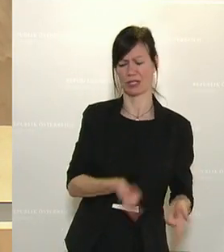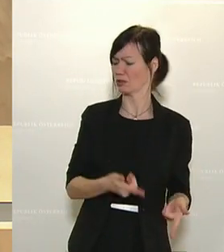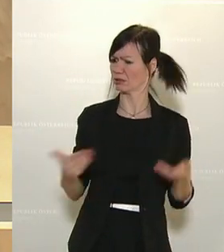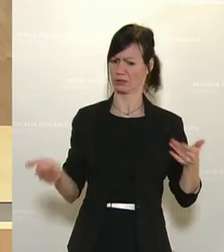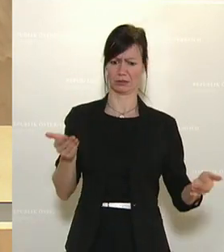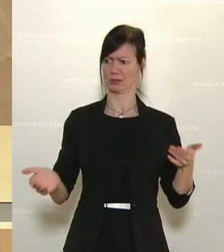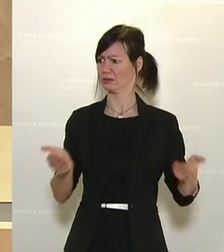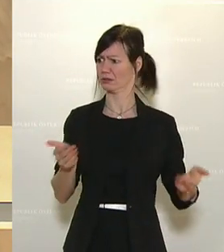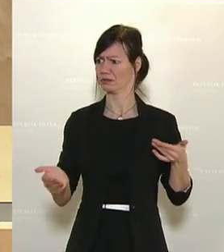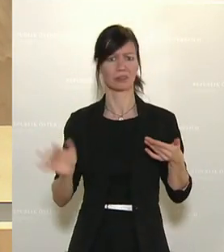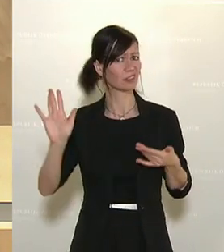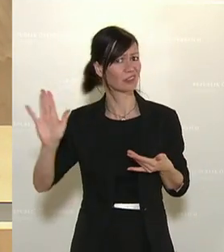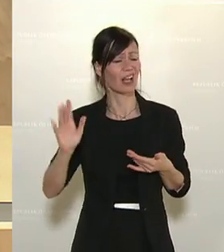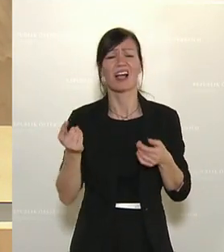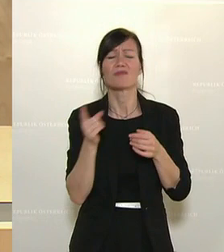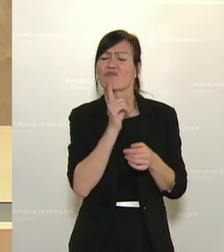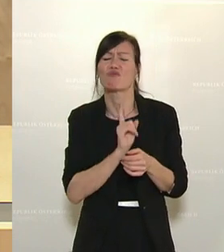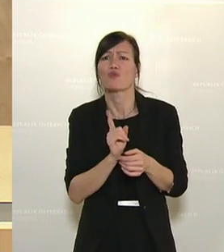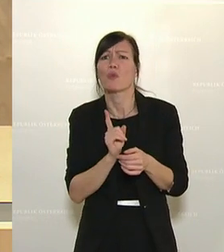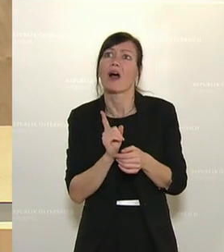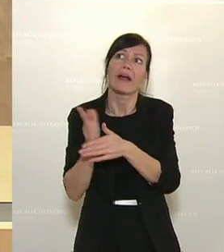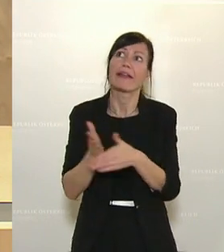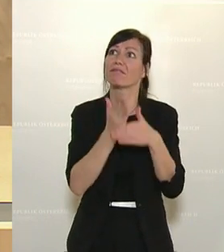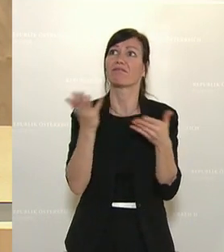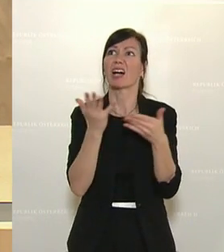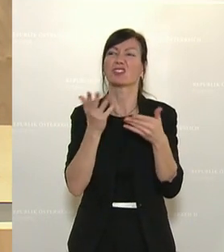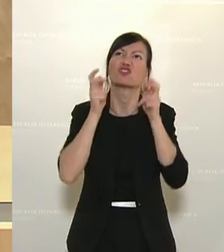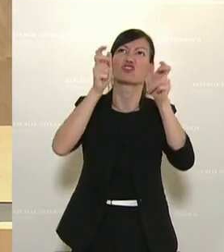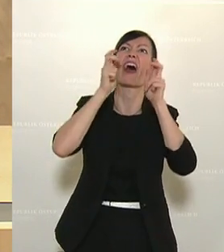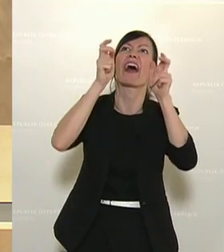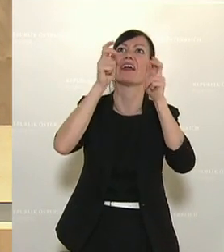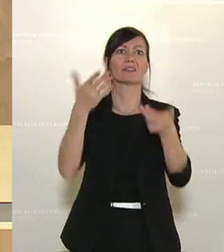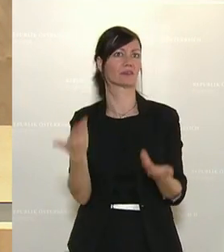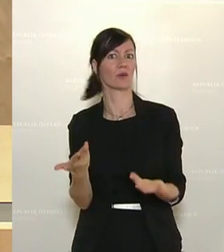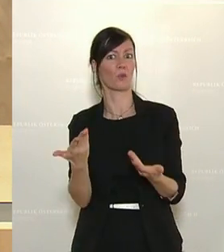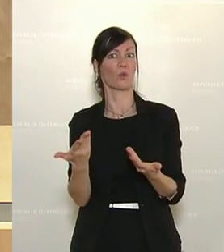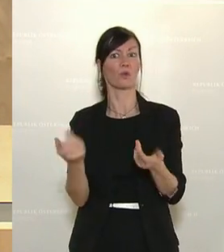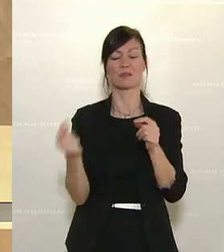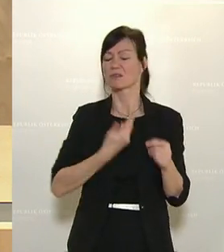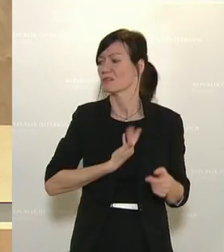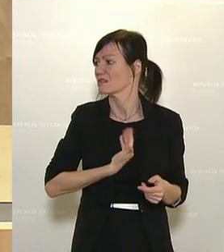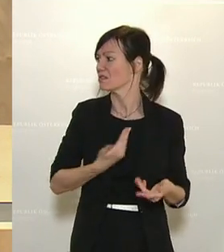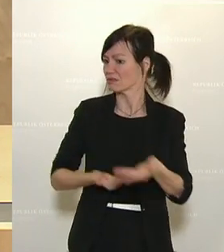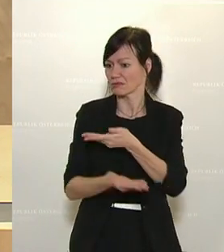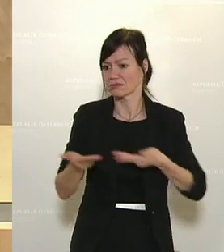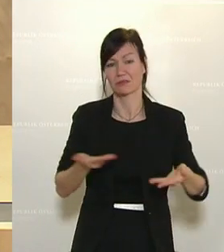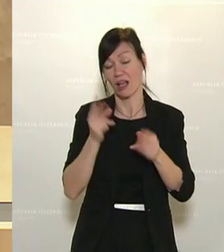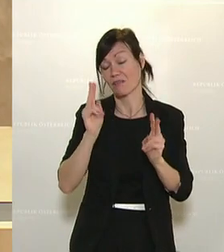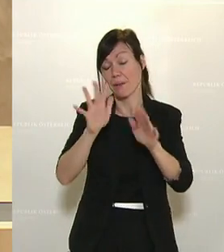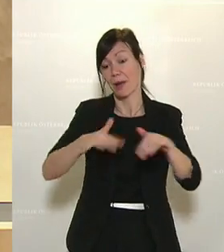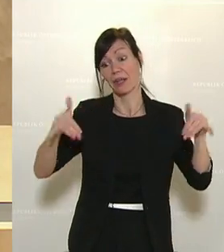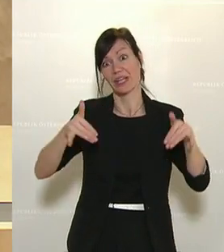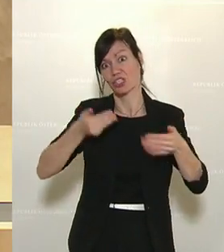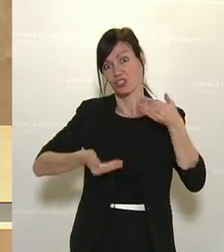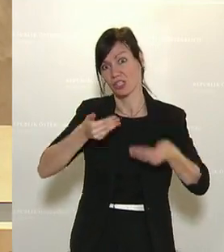dieser ganzen Debatte, ist Verunsicherung und Schreierei. Und das ist absolut nicht dienlich und auch dieses Parlaments und der parlamentarischen Debatte aus meiner Sicht nicht